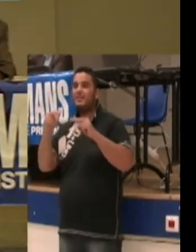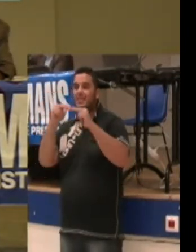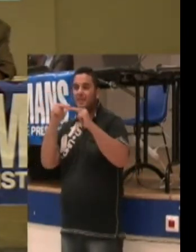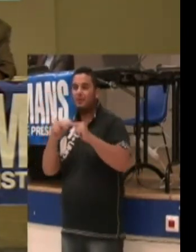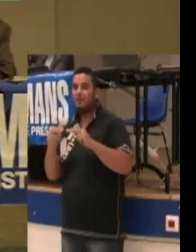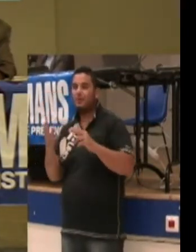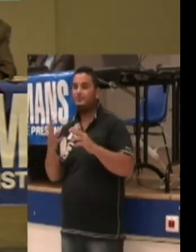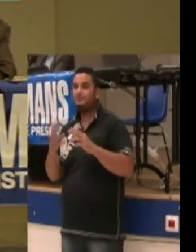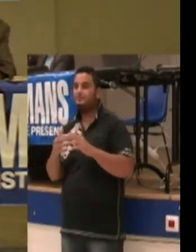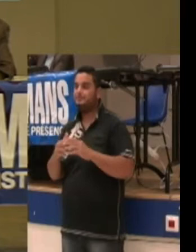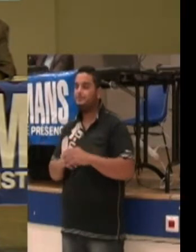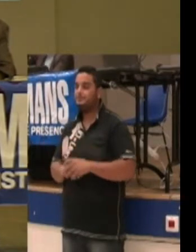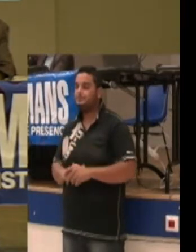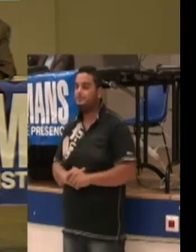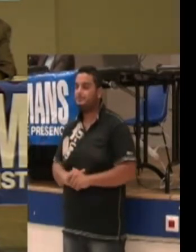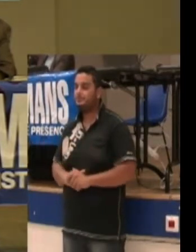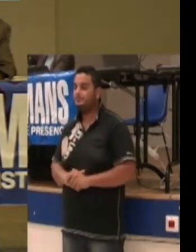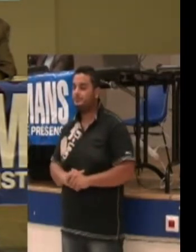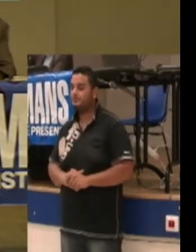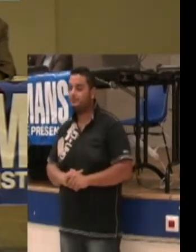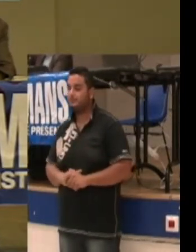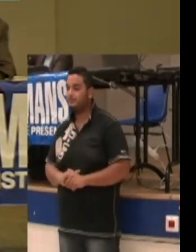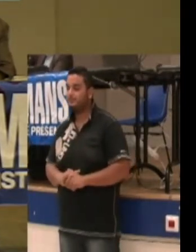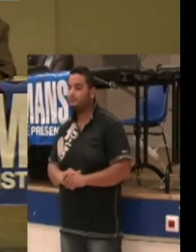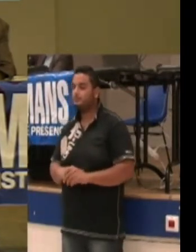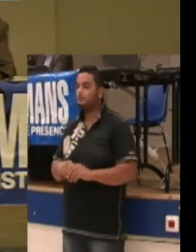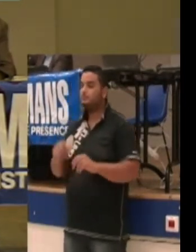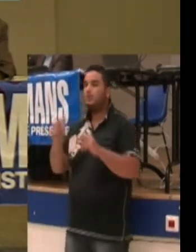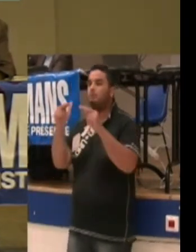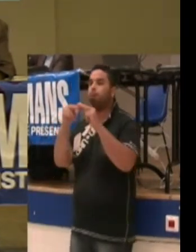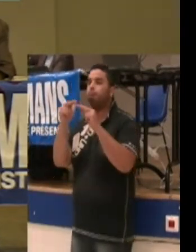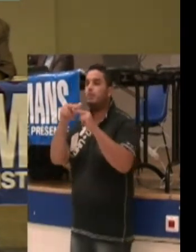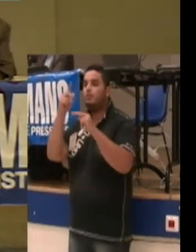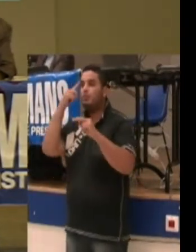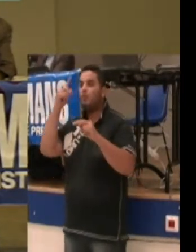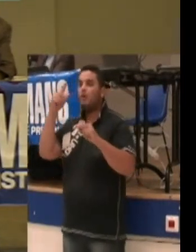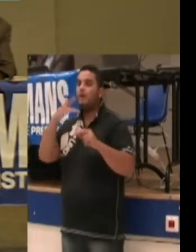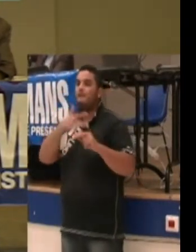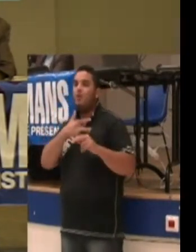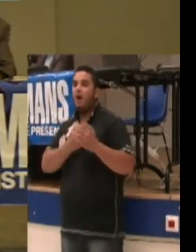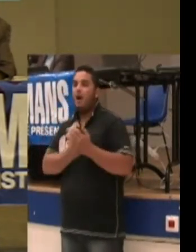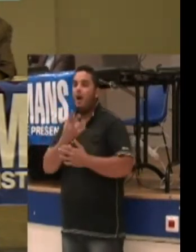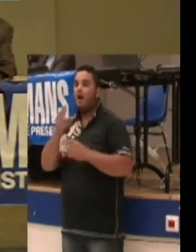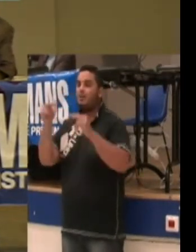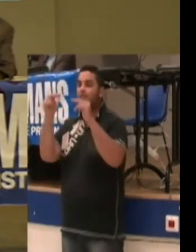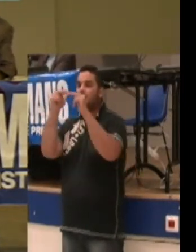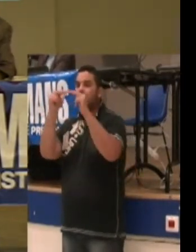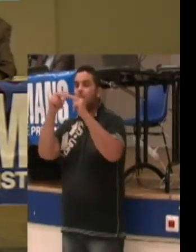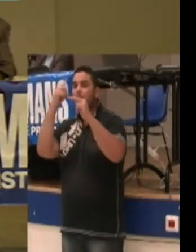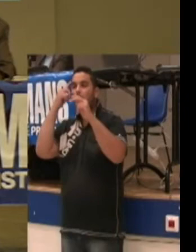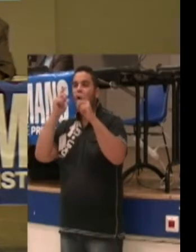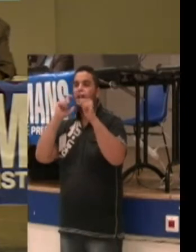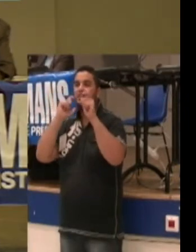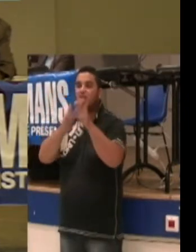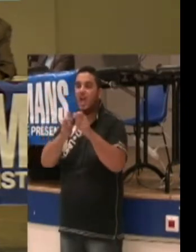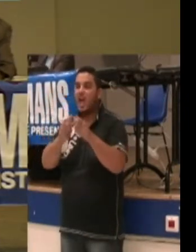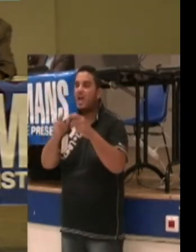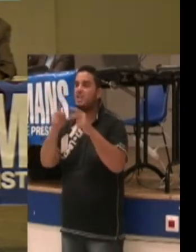Al-Manazil, les stations, il y en a beaucoup. Il y a Manzilat al-Sidr, la véridicité. Manzilat al-Mujahada. Manzilat